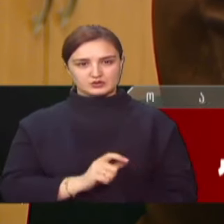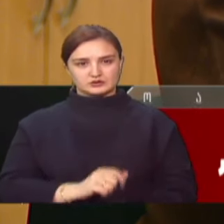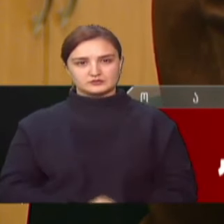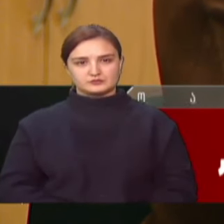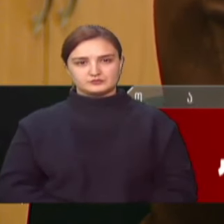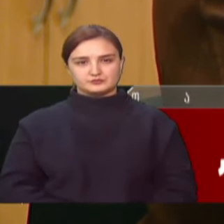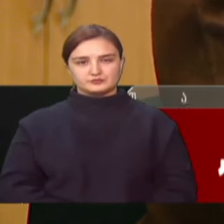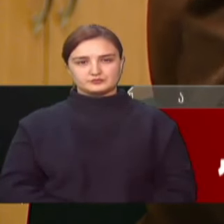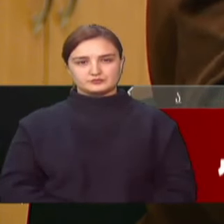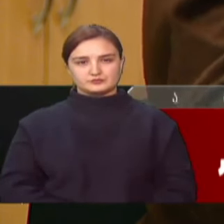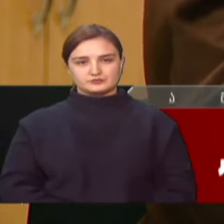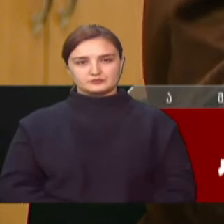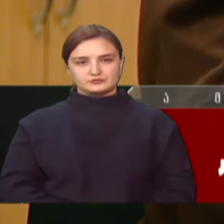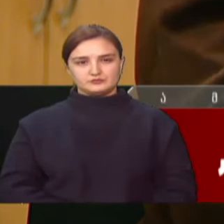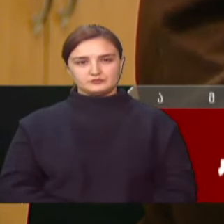კლინიკაში